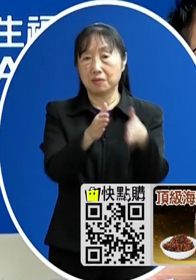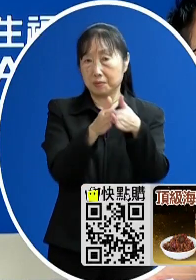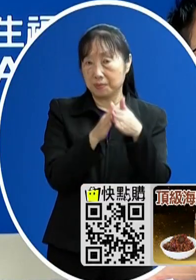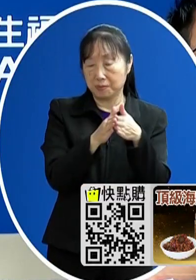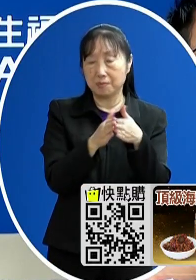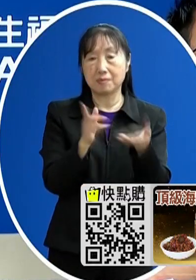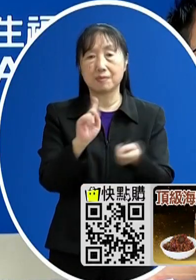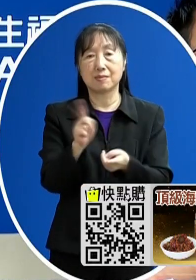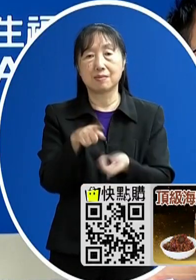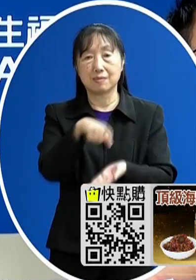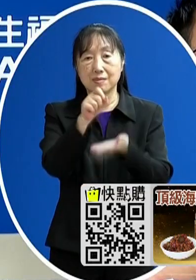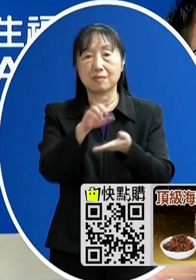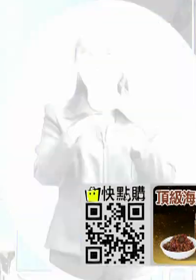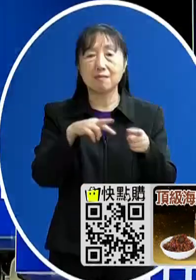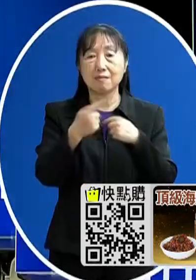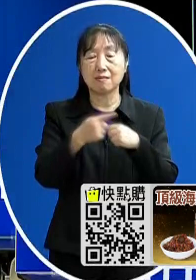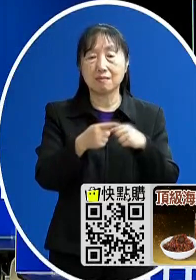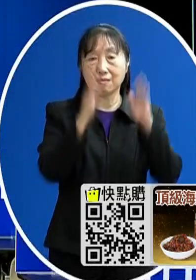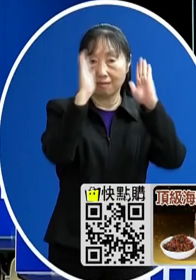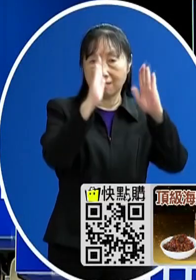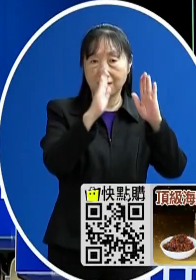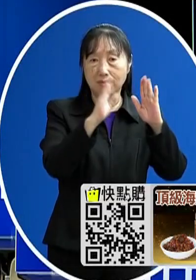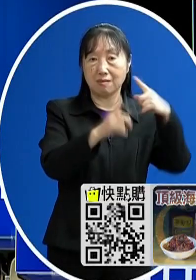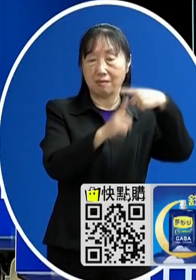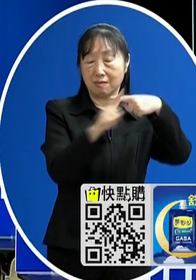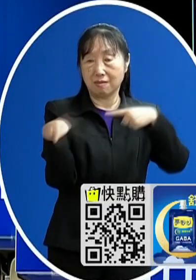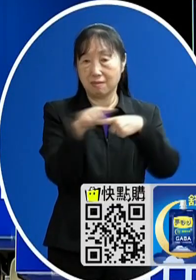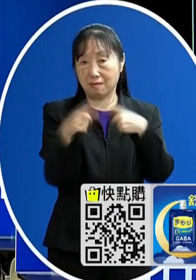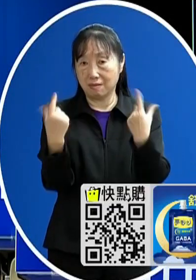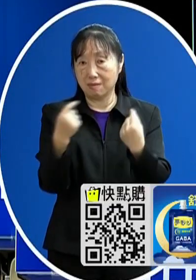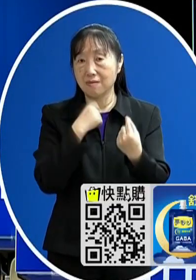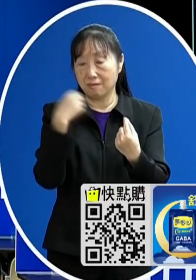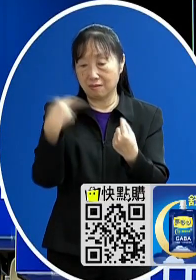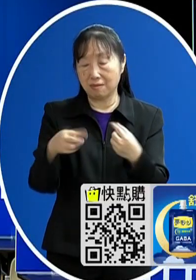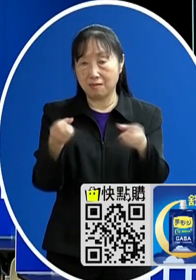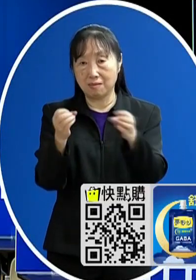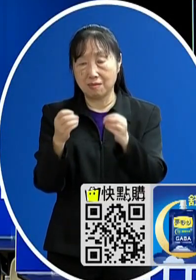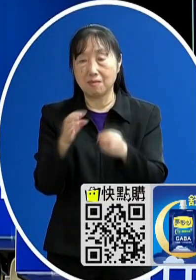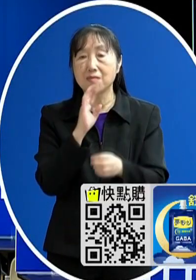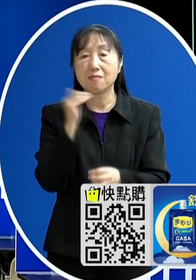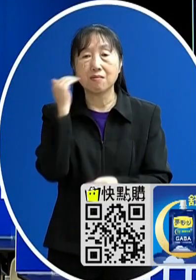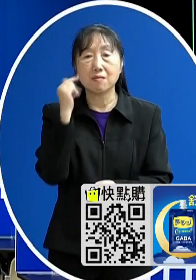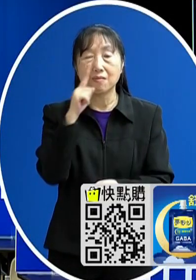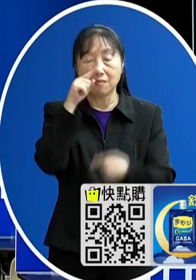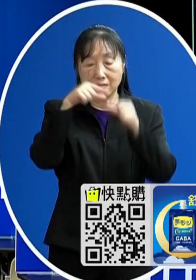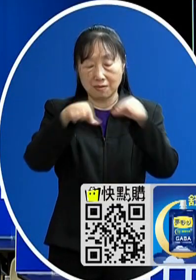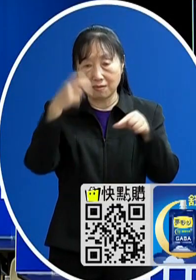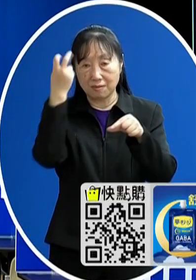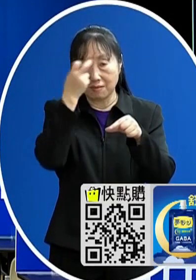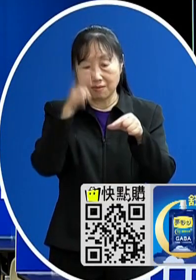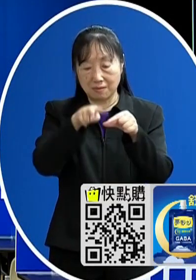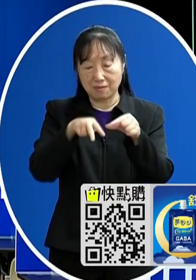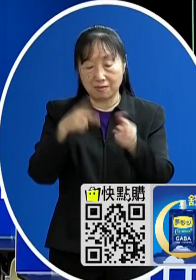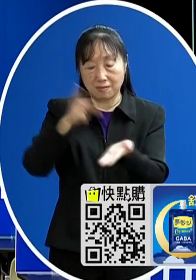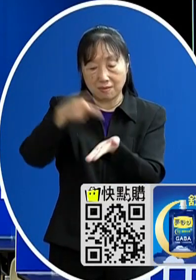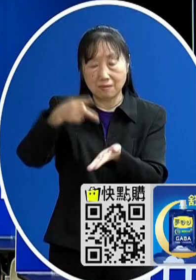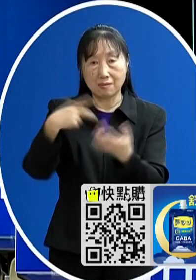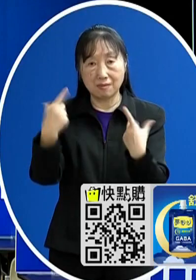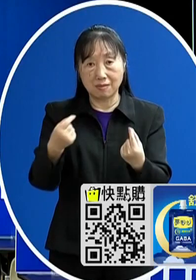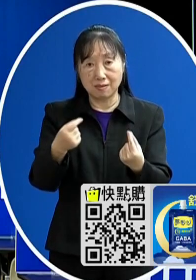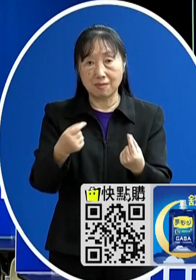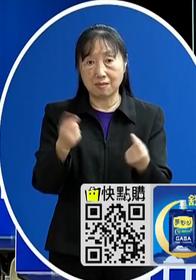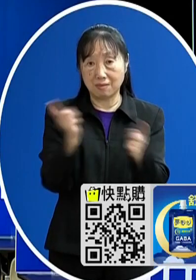策的需要，那我们都要评估过。 那有没有讨论过快筛两次都是阳性，考虑规划视同确诊？谢